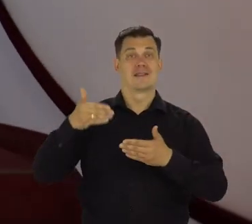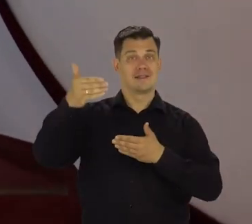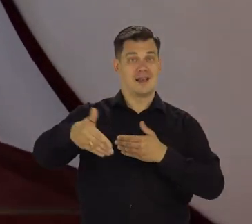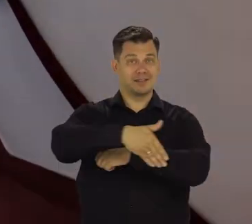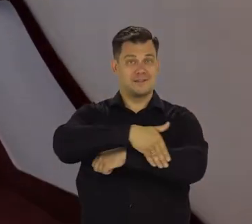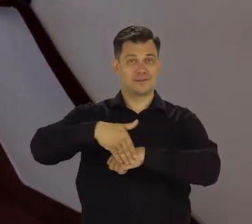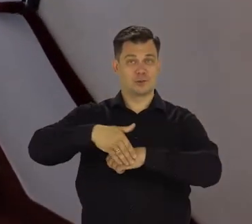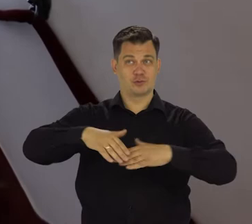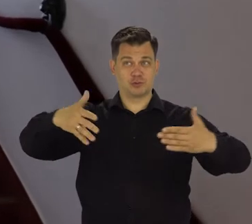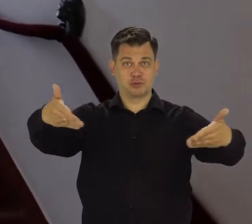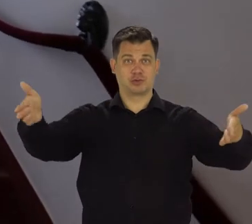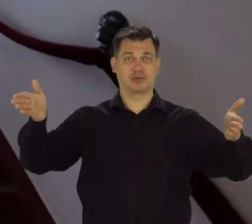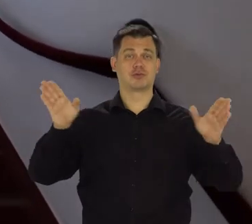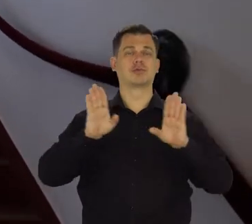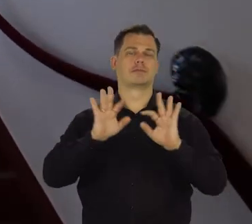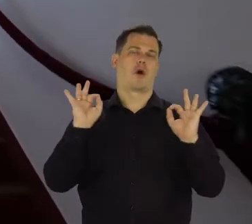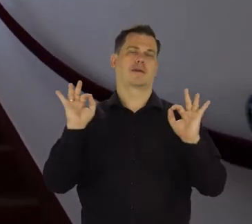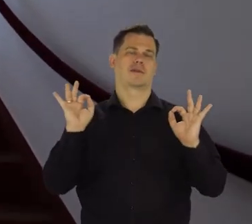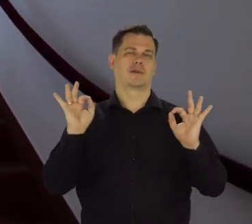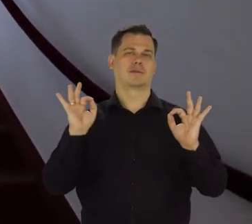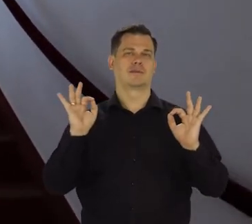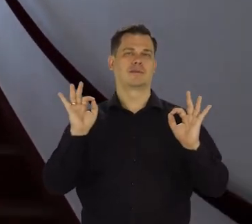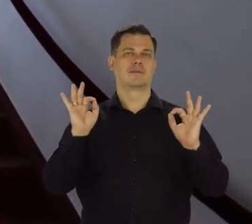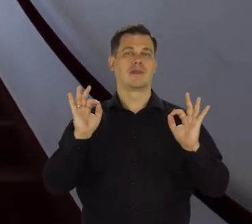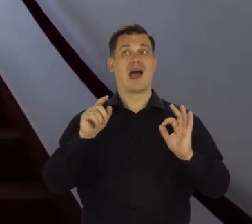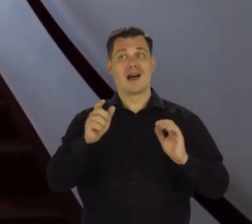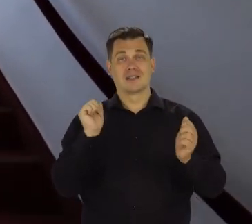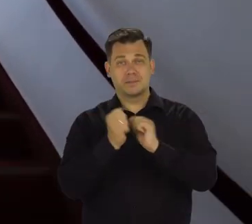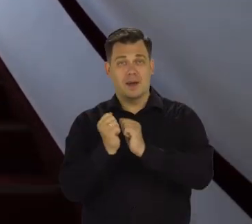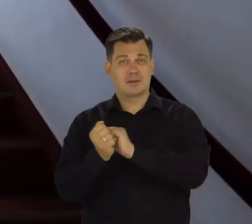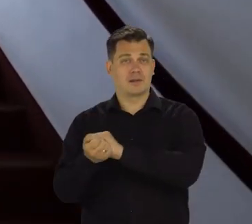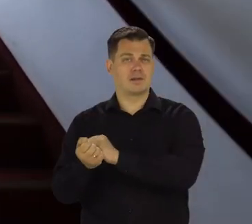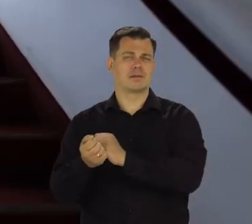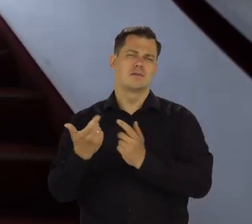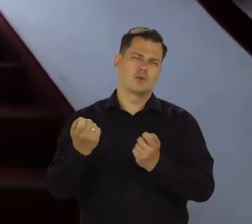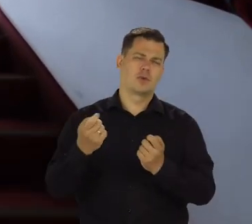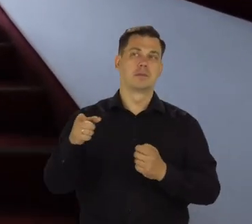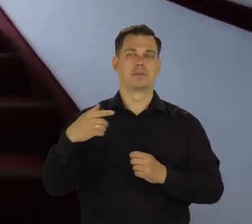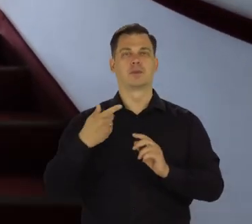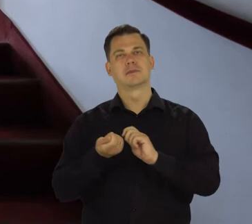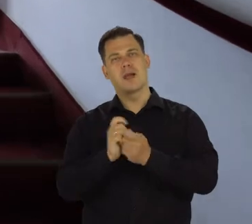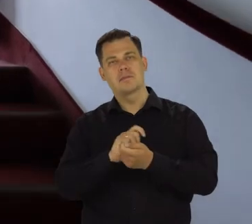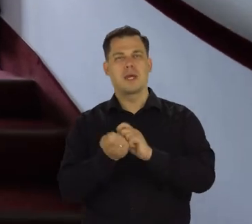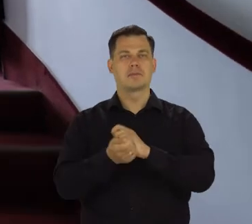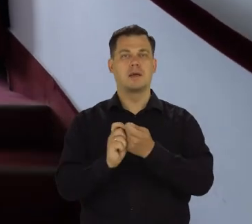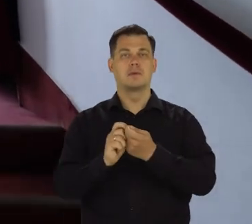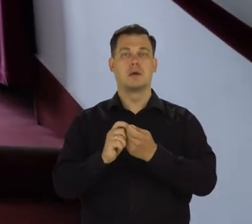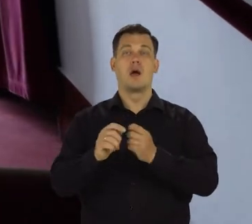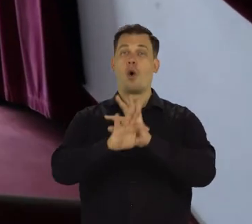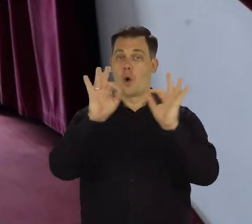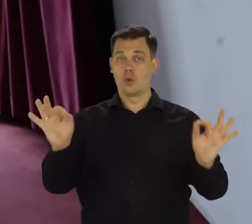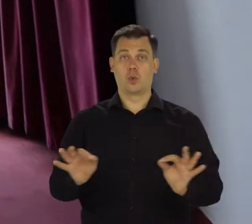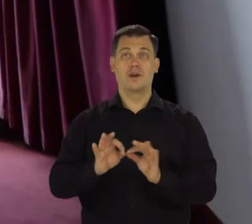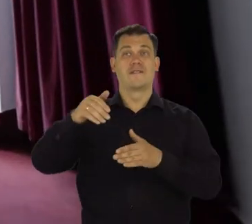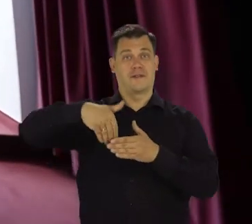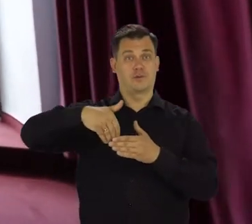architektura zewnętrzna nie uległa zmianom od końca wieku XIX. Jednak mimo tych zmian, mniejszych czy większych przekształceń wnętrza, tak